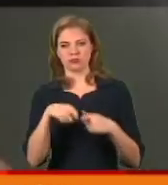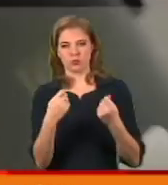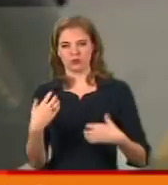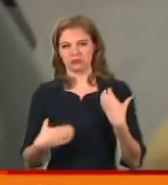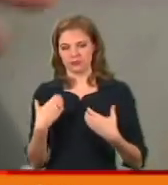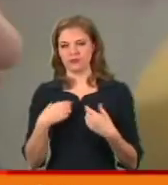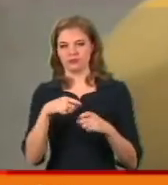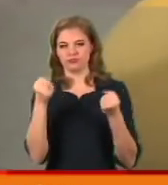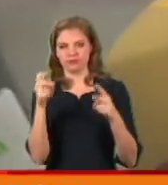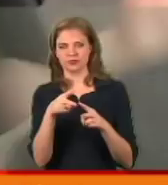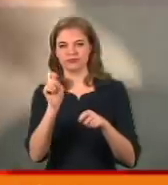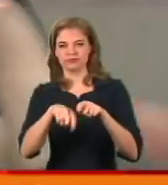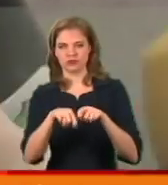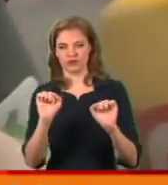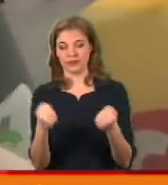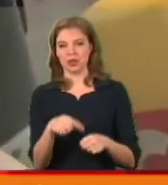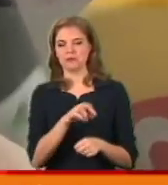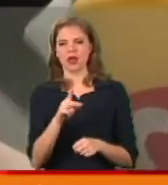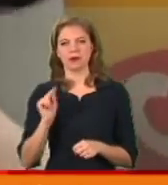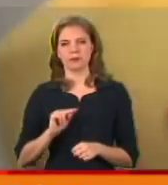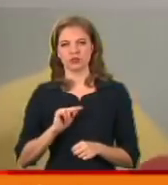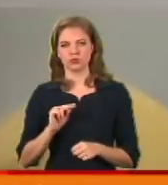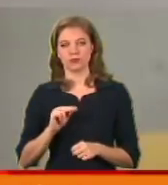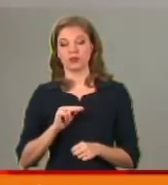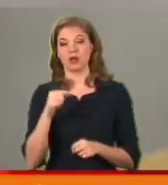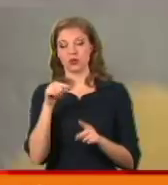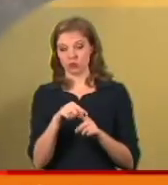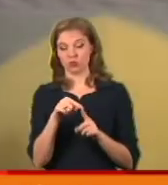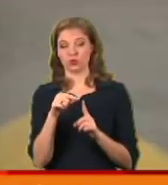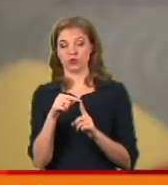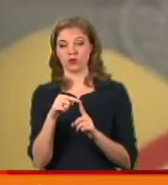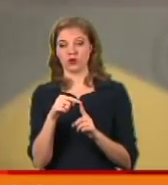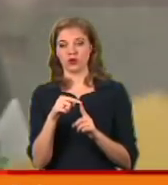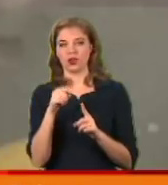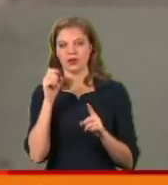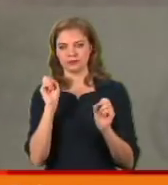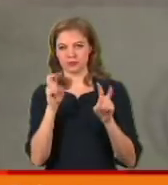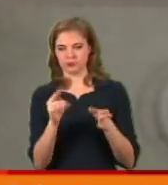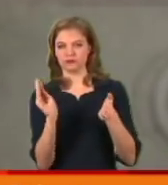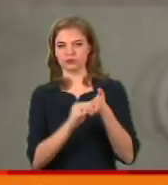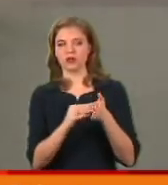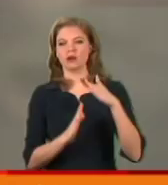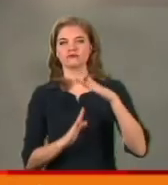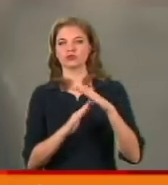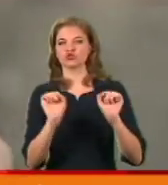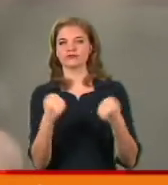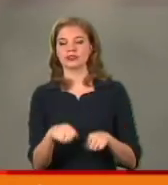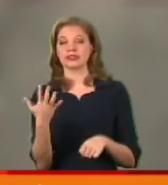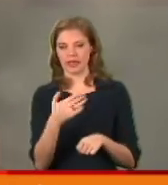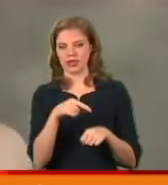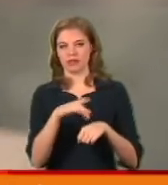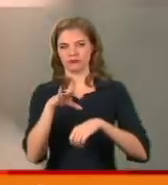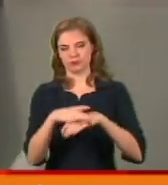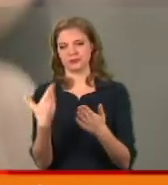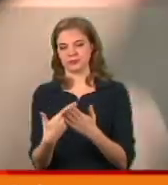автомобіліста-порушника – радаром. А як він працює? Ну, тут виставляється поріг швидкості, який